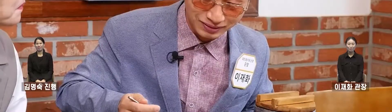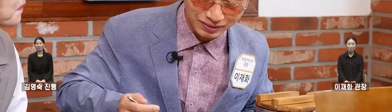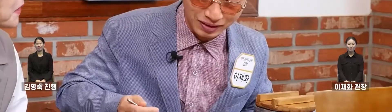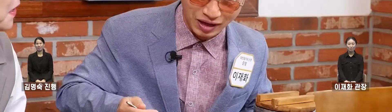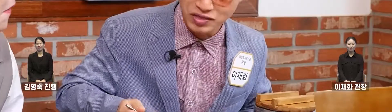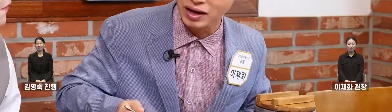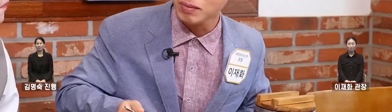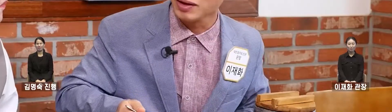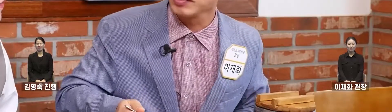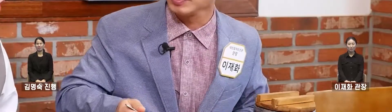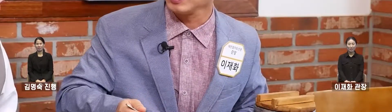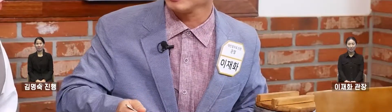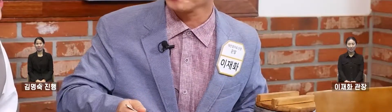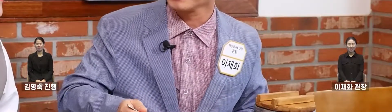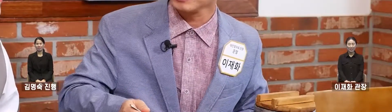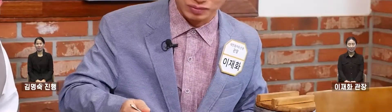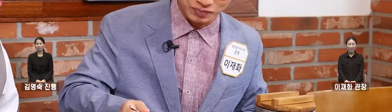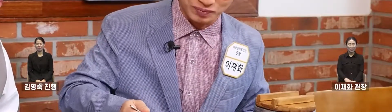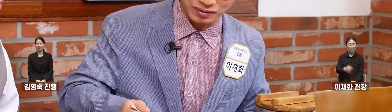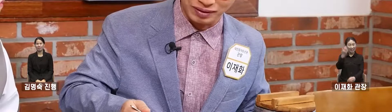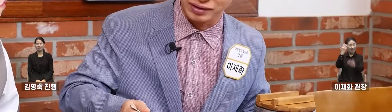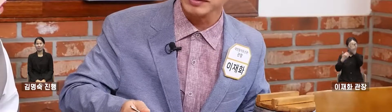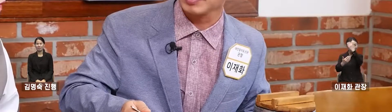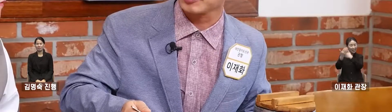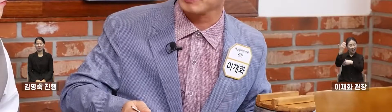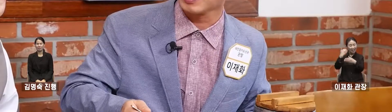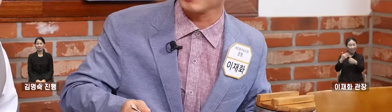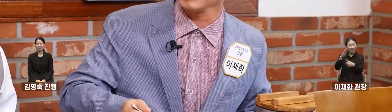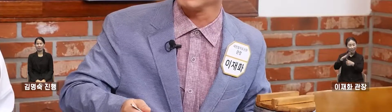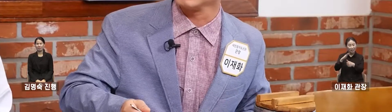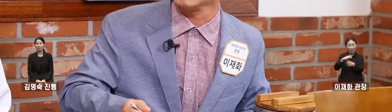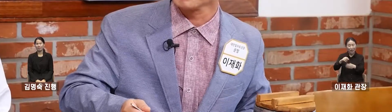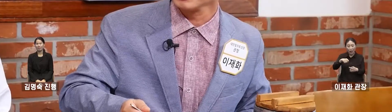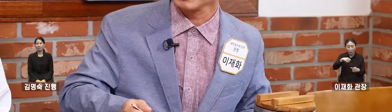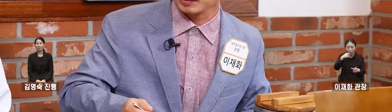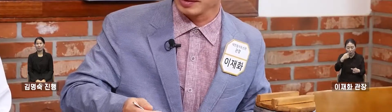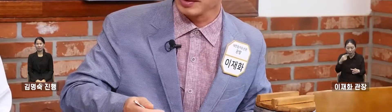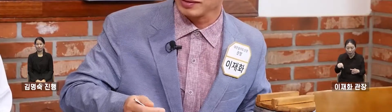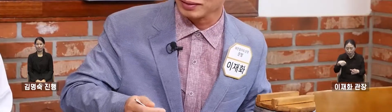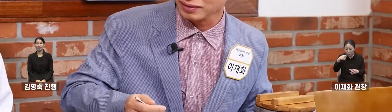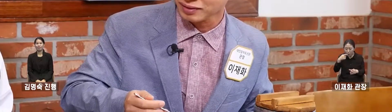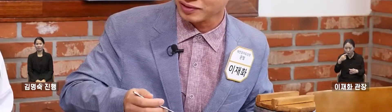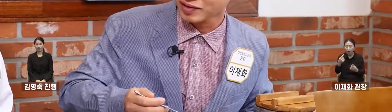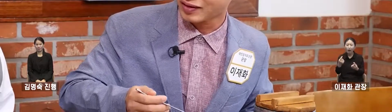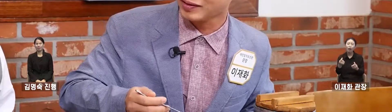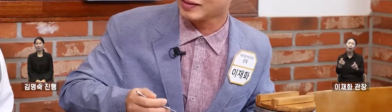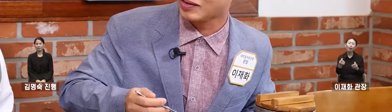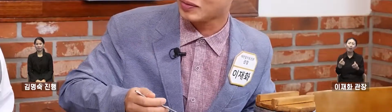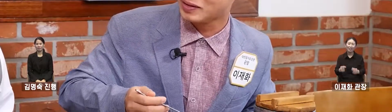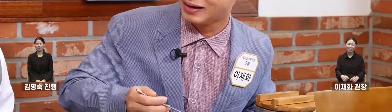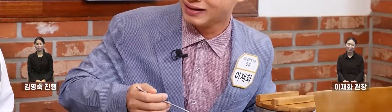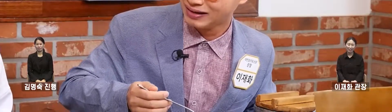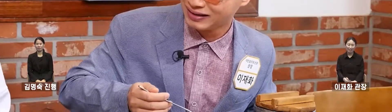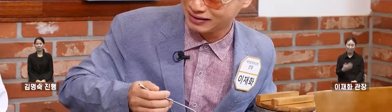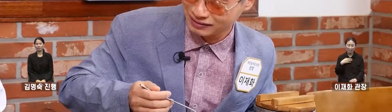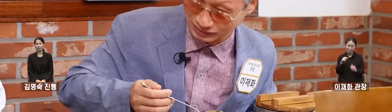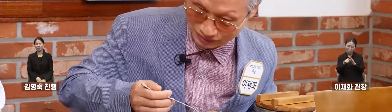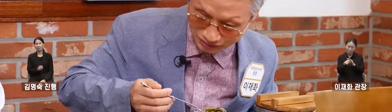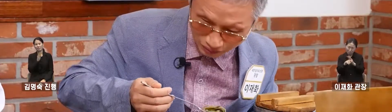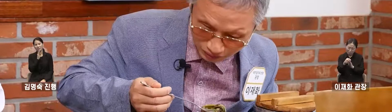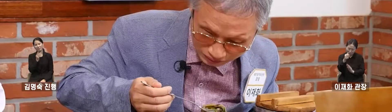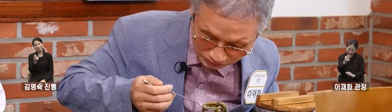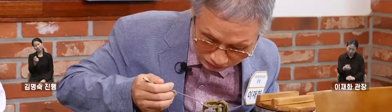그 옛날 맛이 네. 좀 나는 것 같습니다. 그래서 자꾸 여기를 즐겨 찾는 것 같습니다.